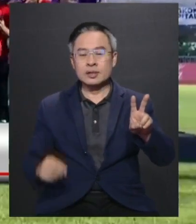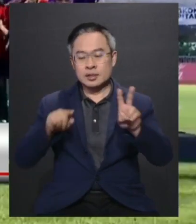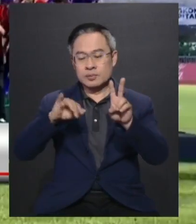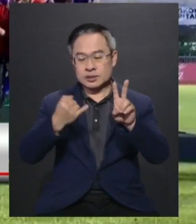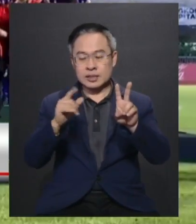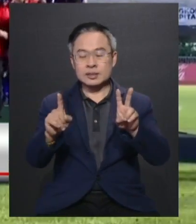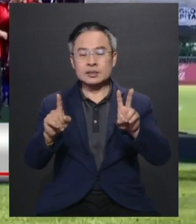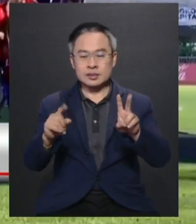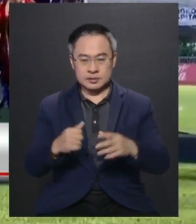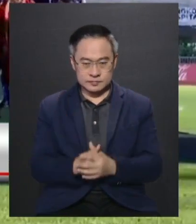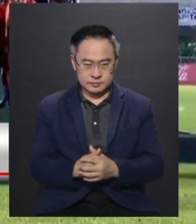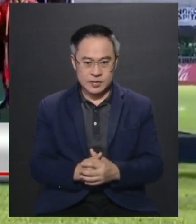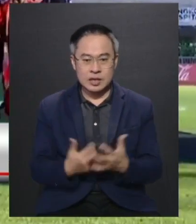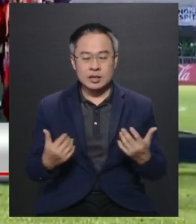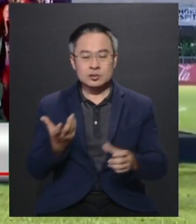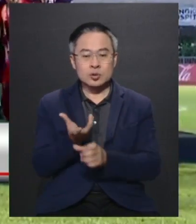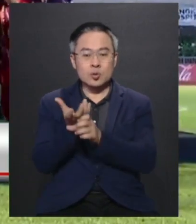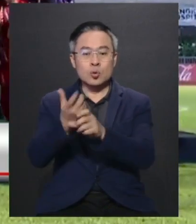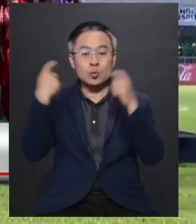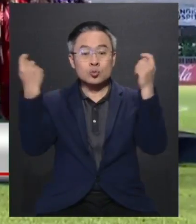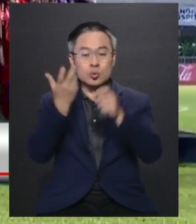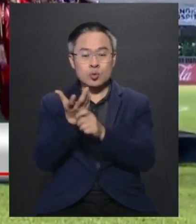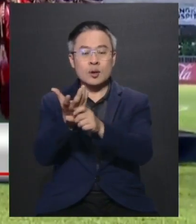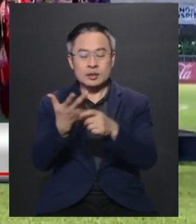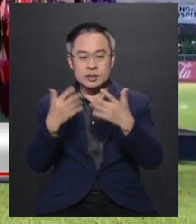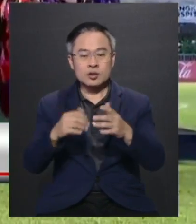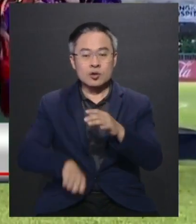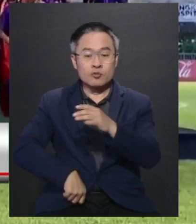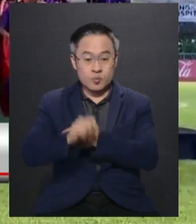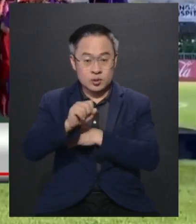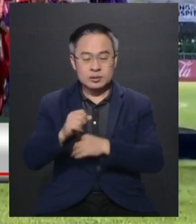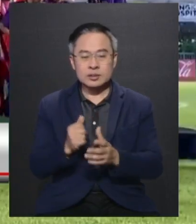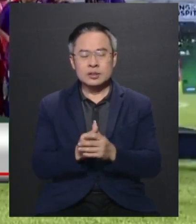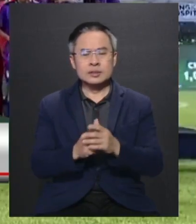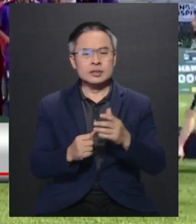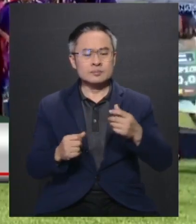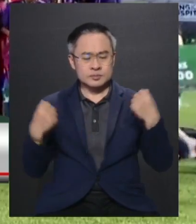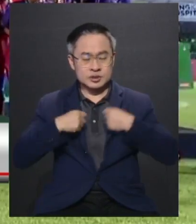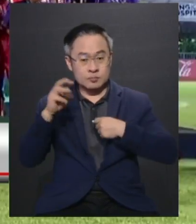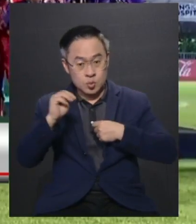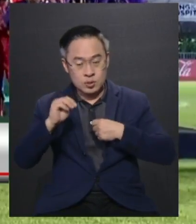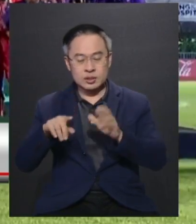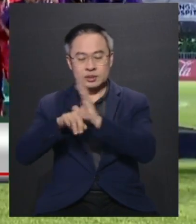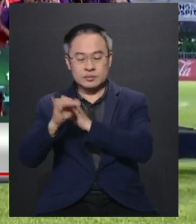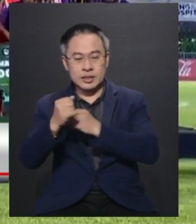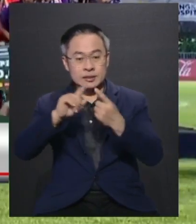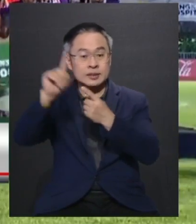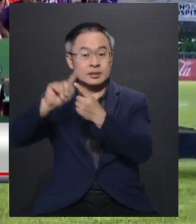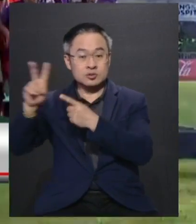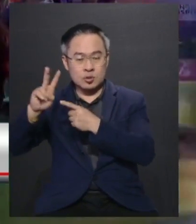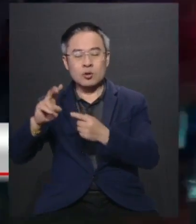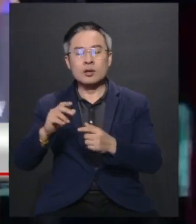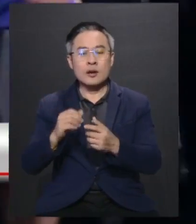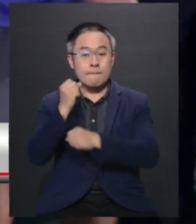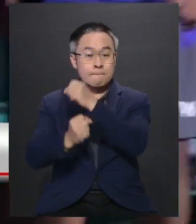แต่อย่างไรก็ตามค่ะจันทบุรี FCก็ยังได้สิทธิ์เลื่อนชั้นขึ้นสู่ไทยลีก 2นะก็ก็ตาม mhนครศรีซิตี้ขึ้นมา